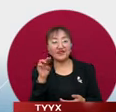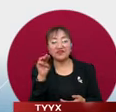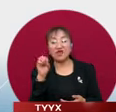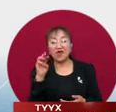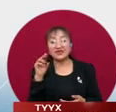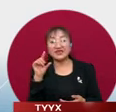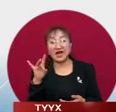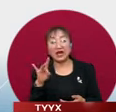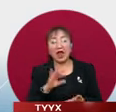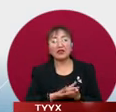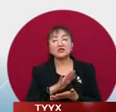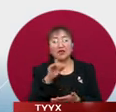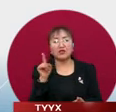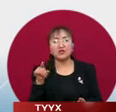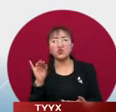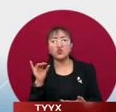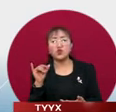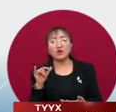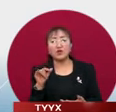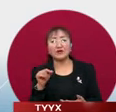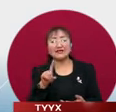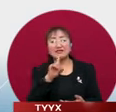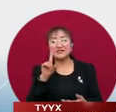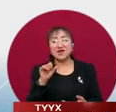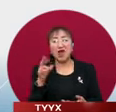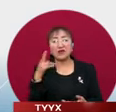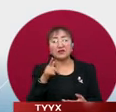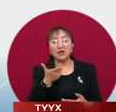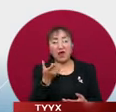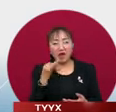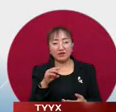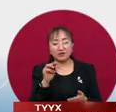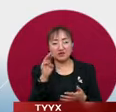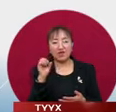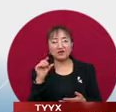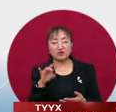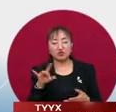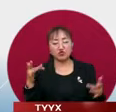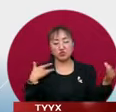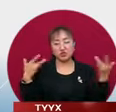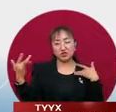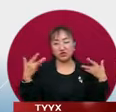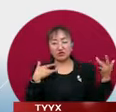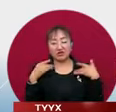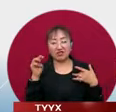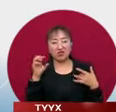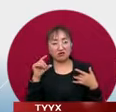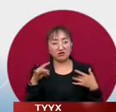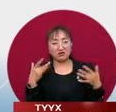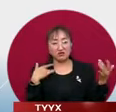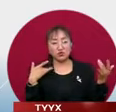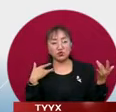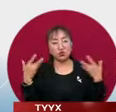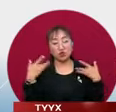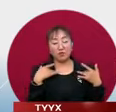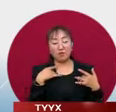нь грекээс хамгийн анхны жүжиг буюу жүжгийн театр үүссэн гэж үздэг. За жүжгийг бол эмгэнэл жүжиг, инедмийн жүжиг